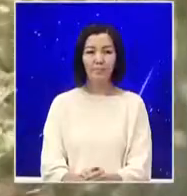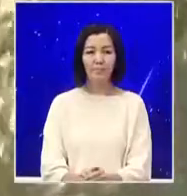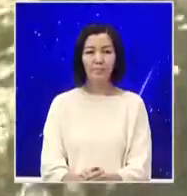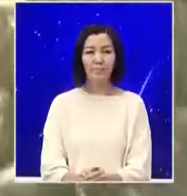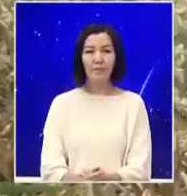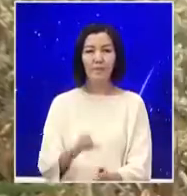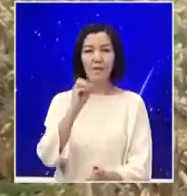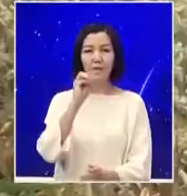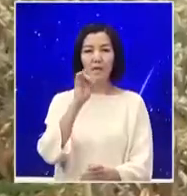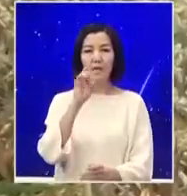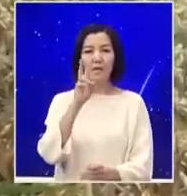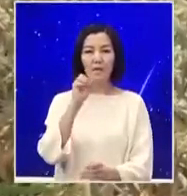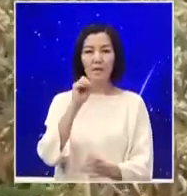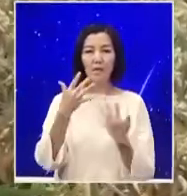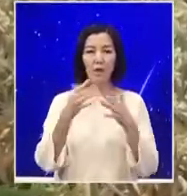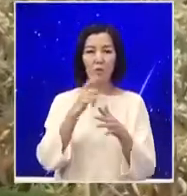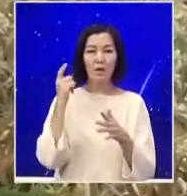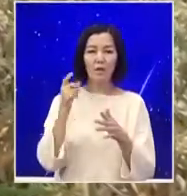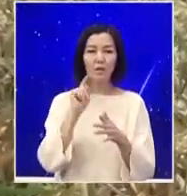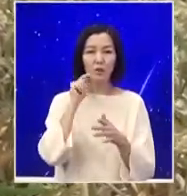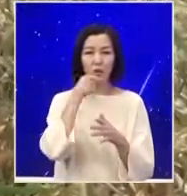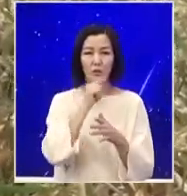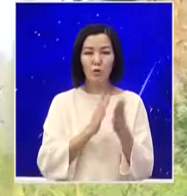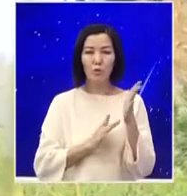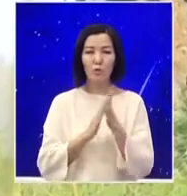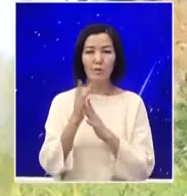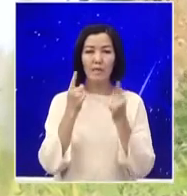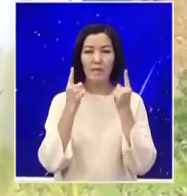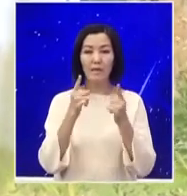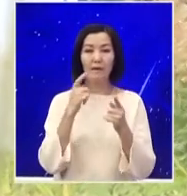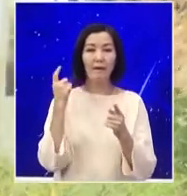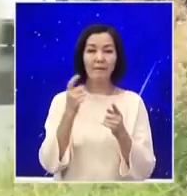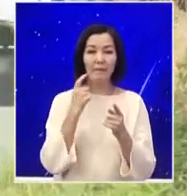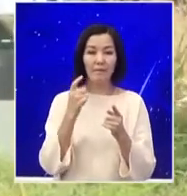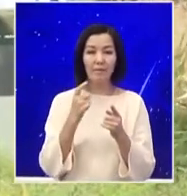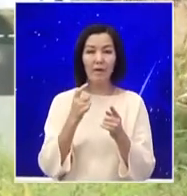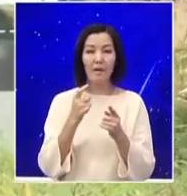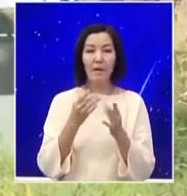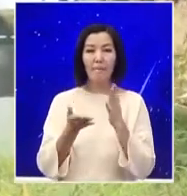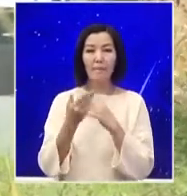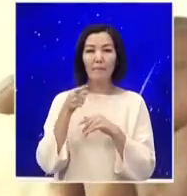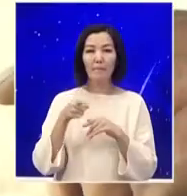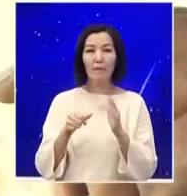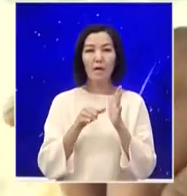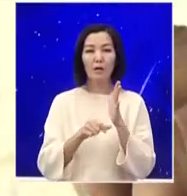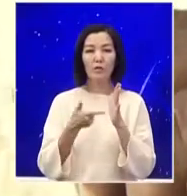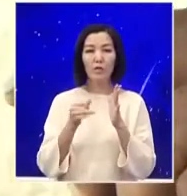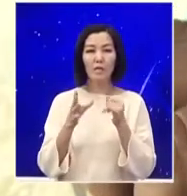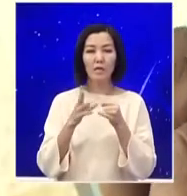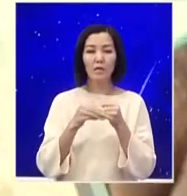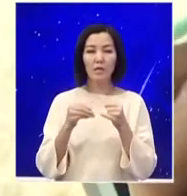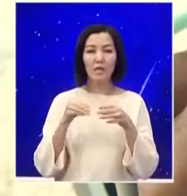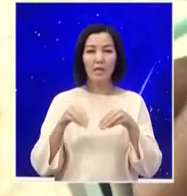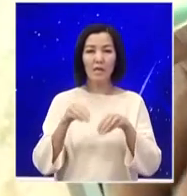Ерна шаруа қожалғы Жаркент өңіріндегі жүгері өсірумен айналысатын ең ірі шаруашылықтың бірі. Қожалық былтыр 1600 гектар алқапқа осы